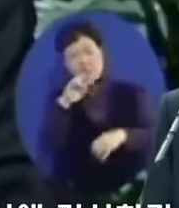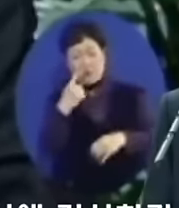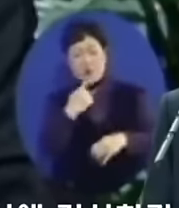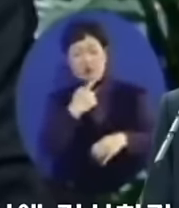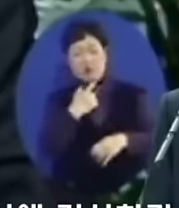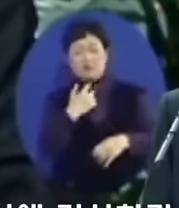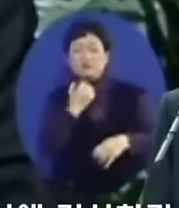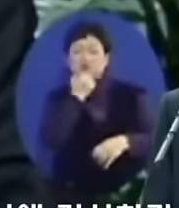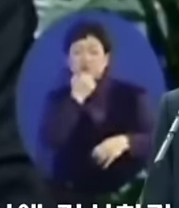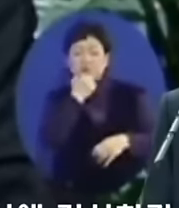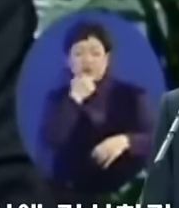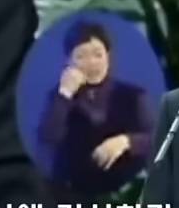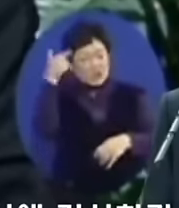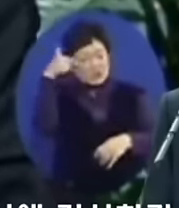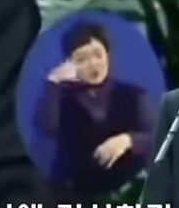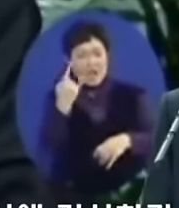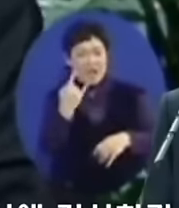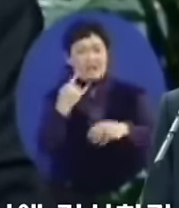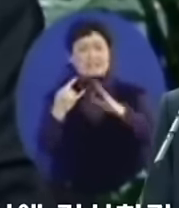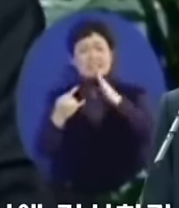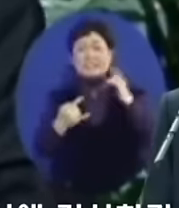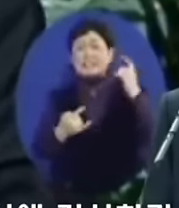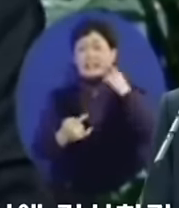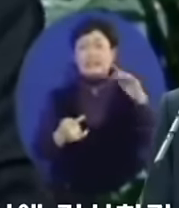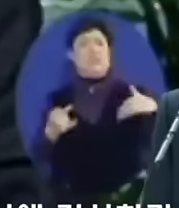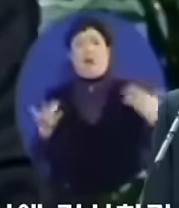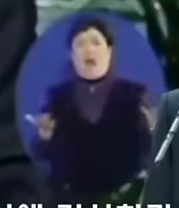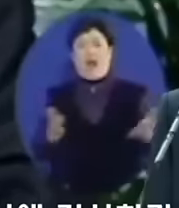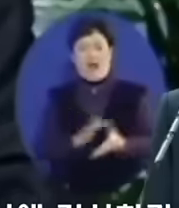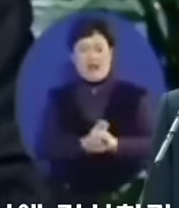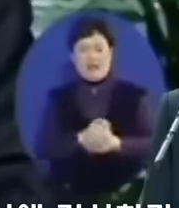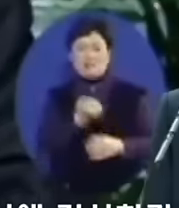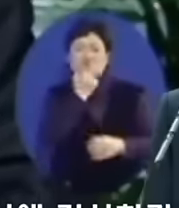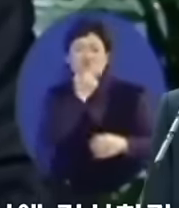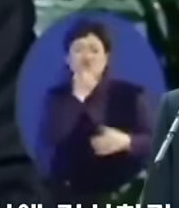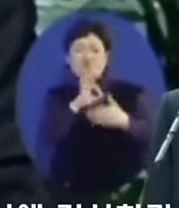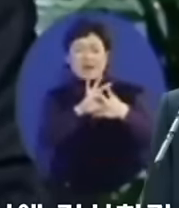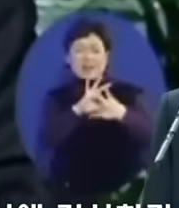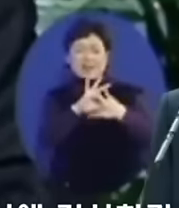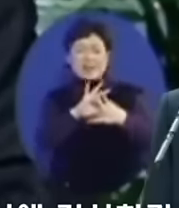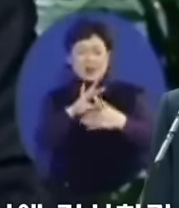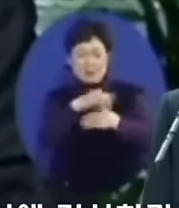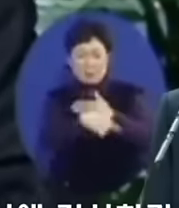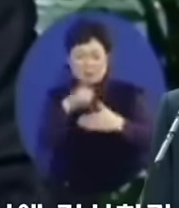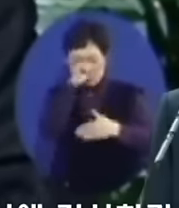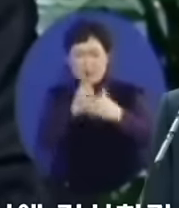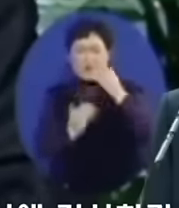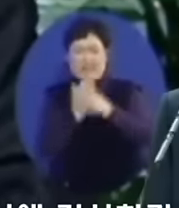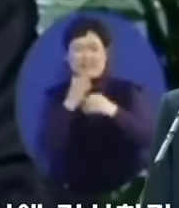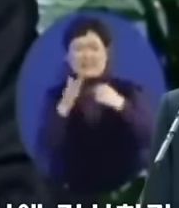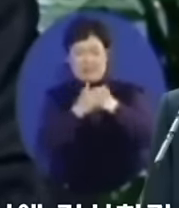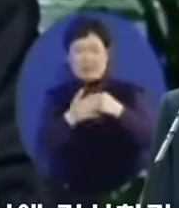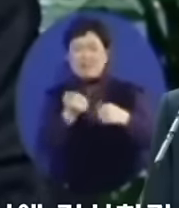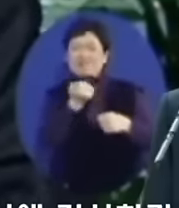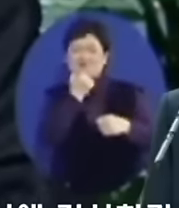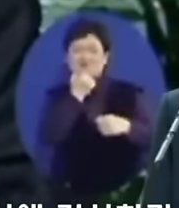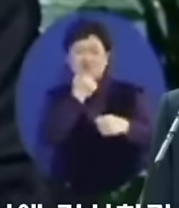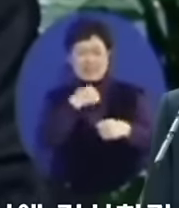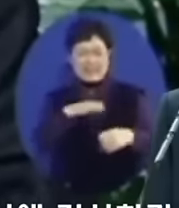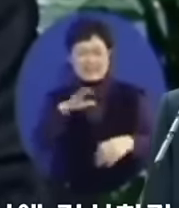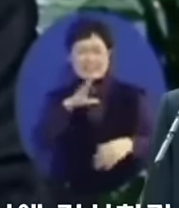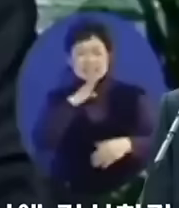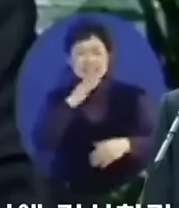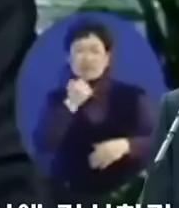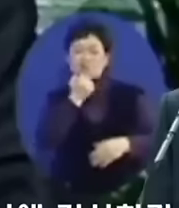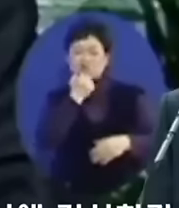뇌는 진짜 웃는지 가짜로 웃는지 모른답니다. 웃기만 하면 엔돌핀이 나온다는 것입니다. 그러므로 진짜 웃음이